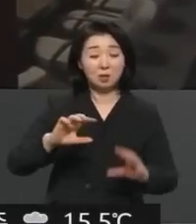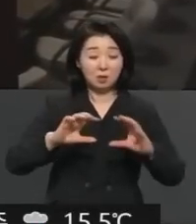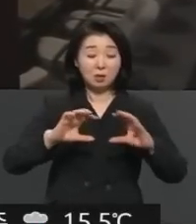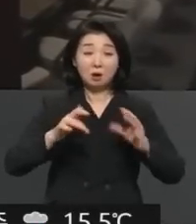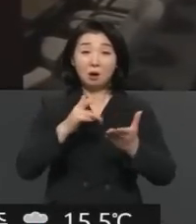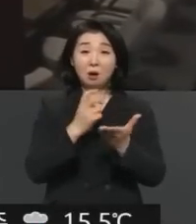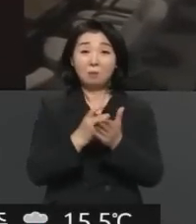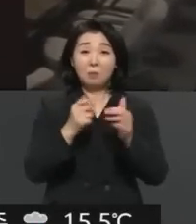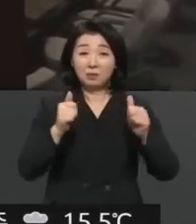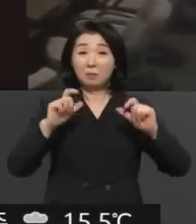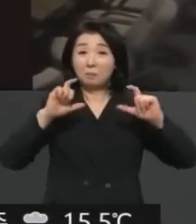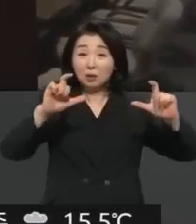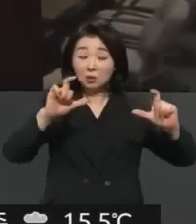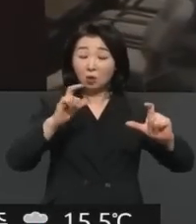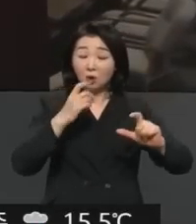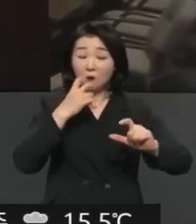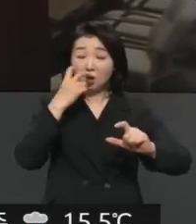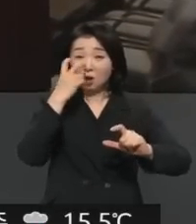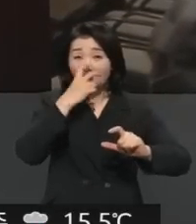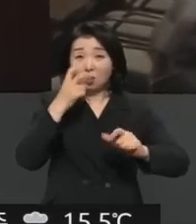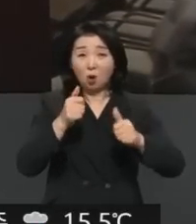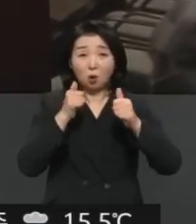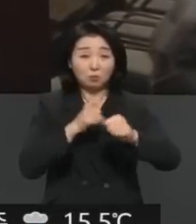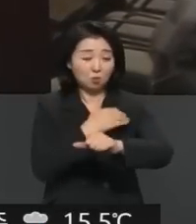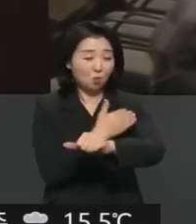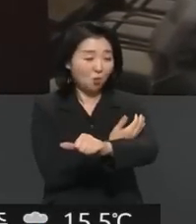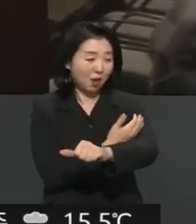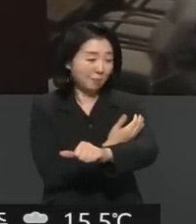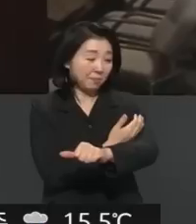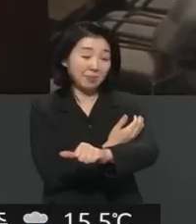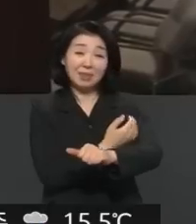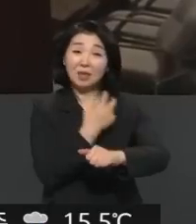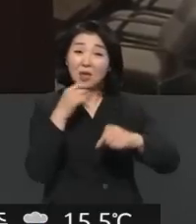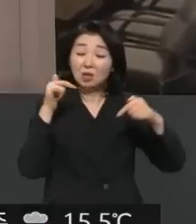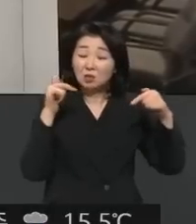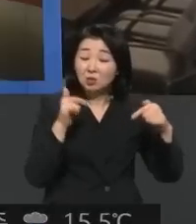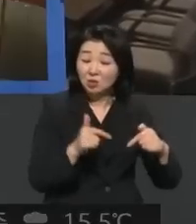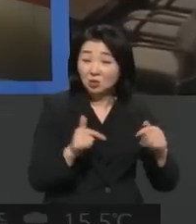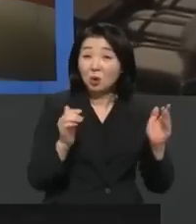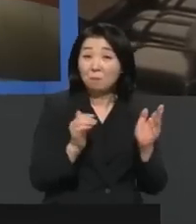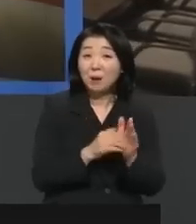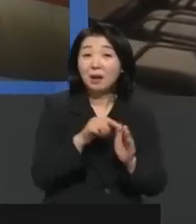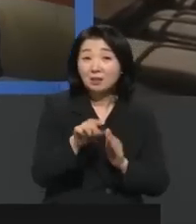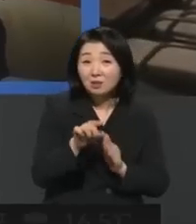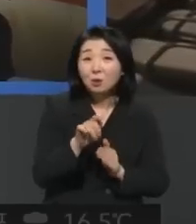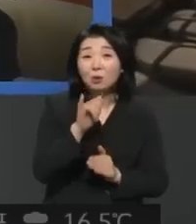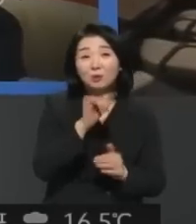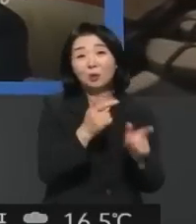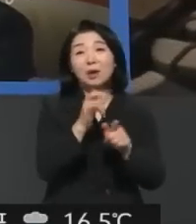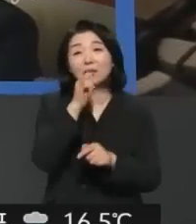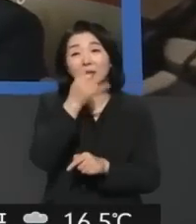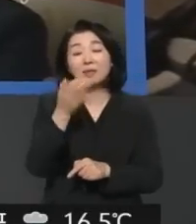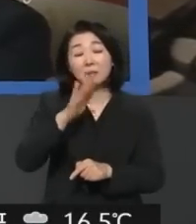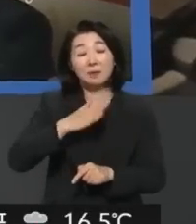관련 결정, 또 특검에 대한 설왕설래도 있었지만요. 제가 뽑은 화제의 장면은 바로 이겁니다.